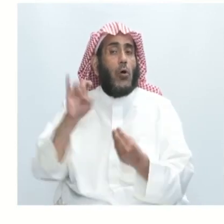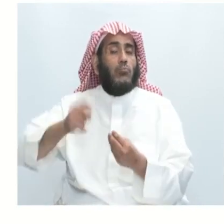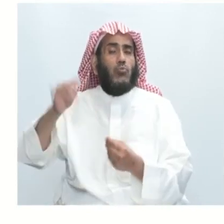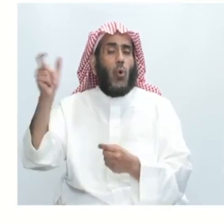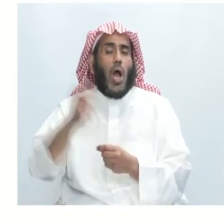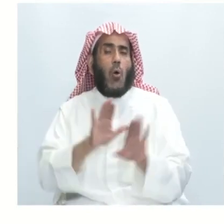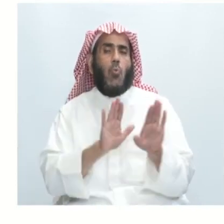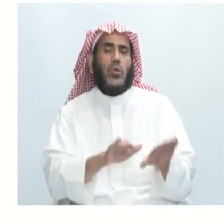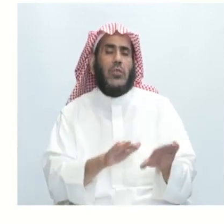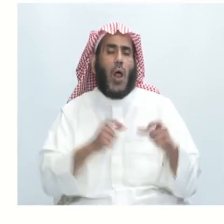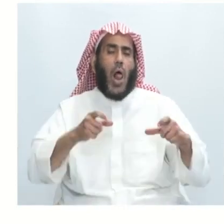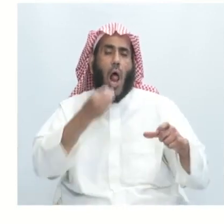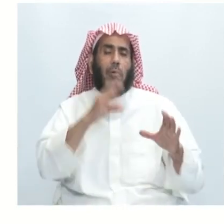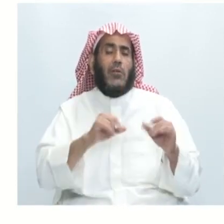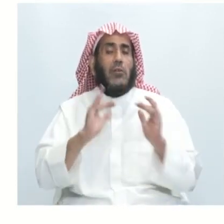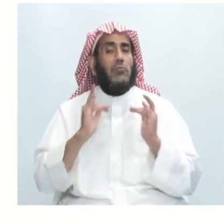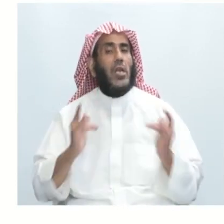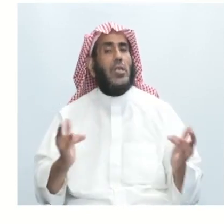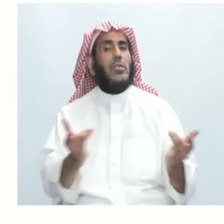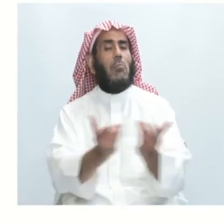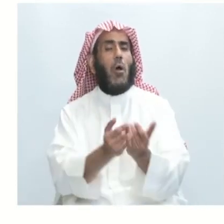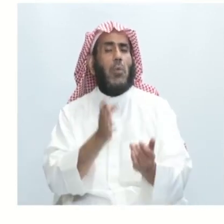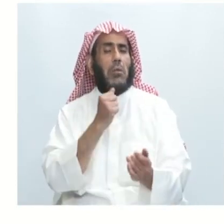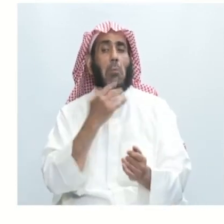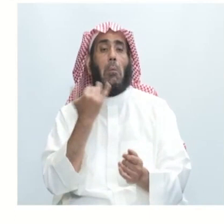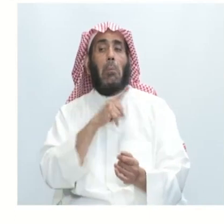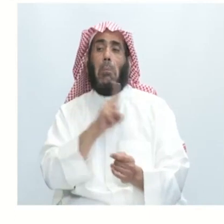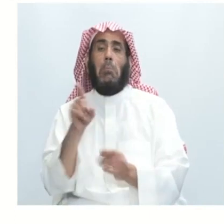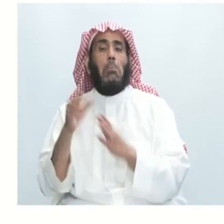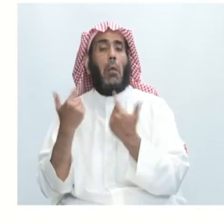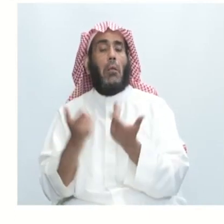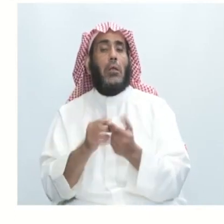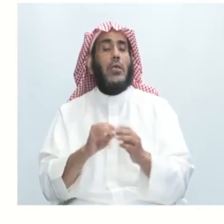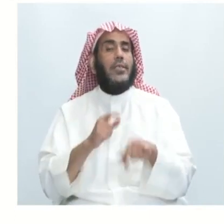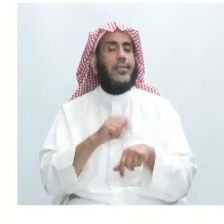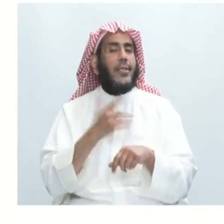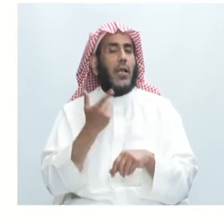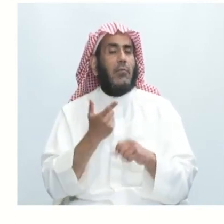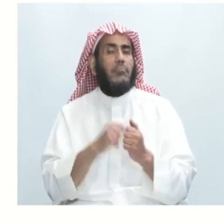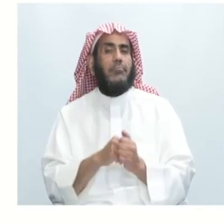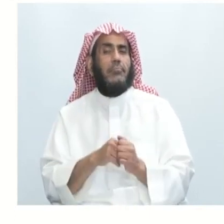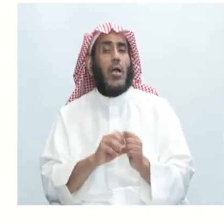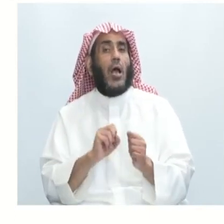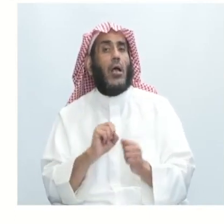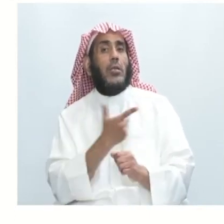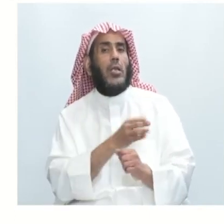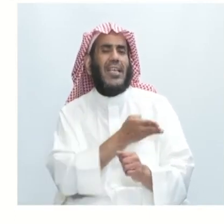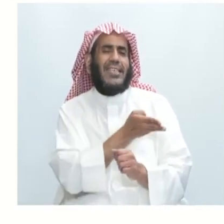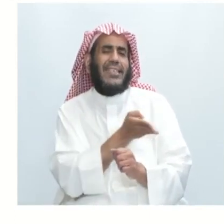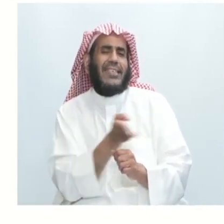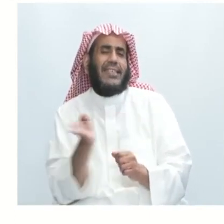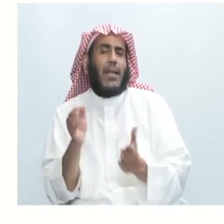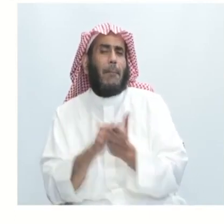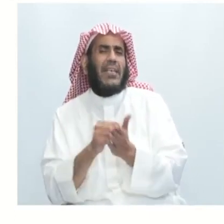وجلسوا على المائده فجلس معهم من غير ان يهتم به احد عند ذلك اسرع جحا عائدا